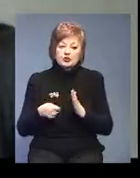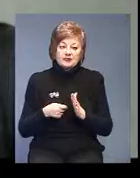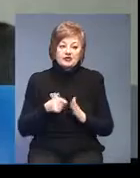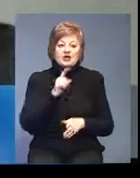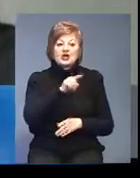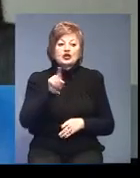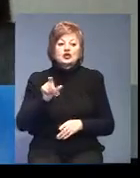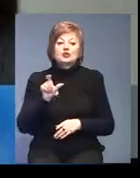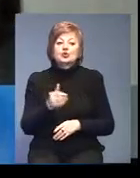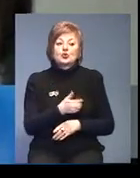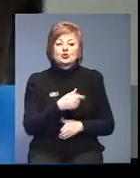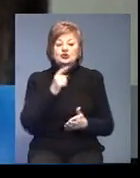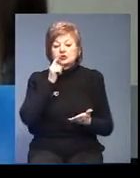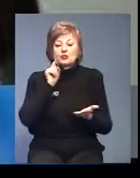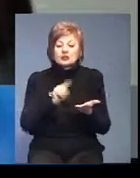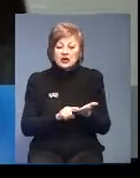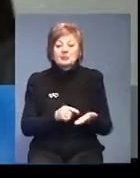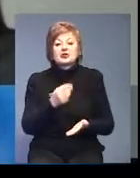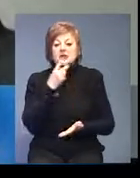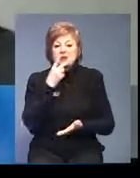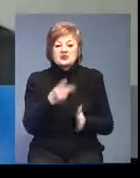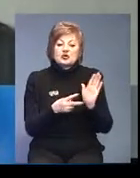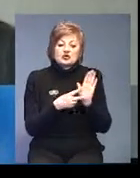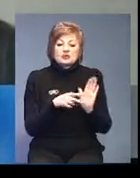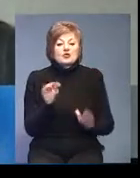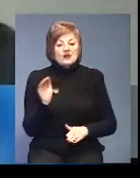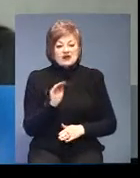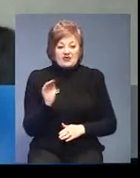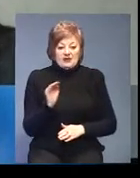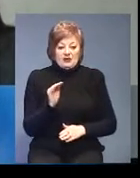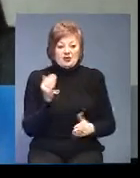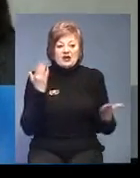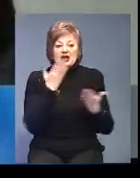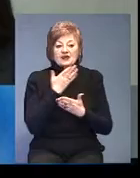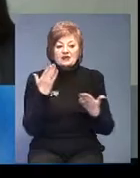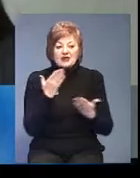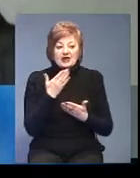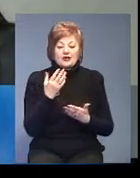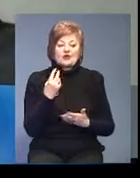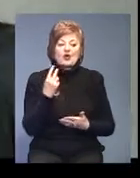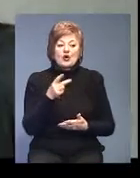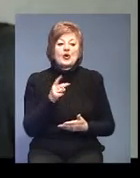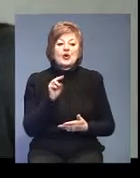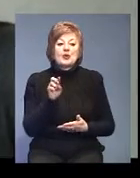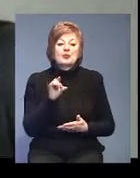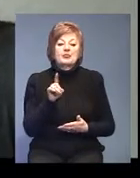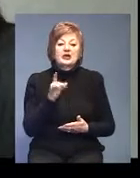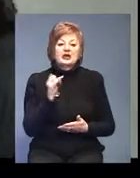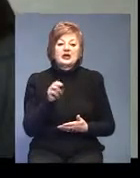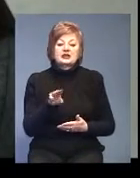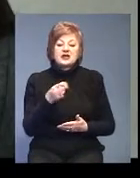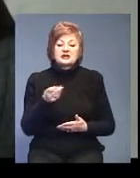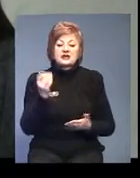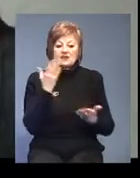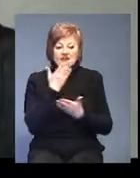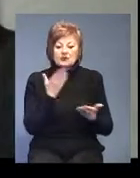які хочуть потрапити і подивитися і 7 лютого кіно в рамках британського кінофестивалю, то ми